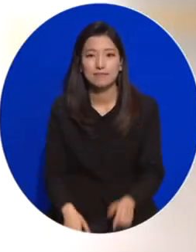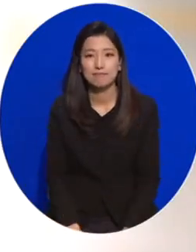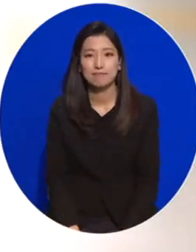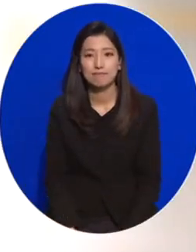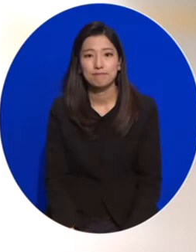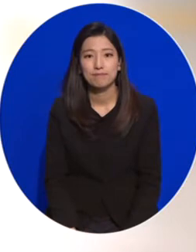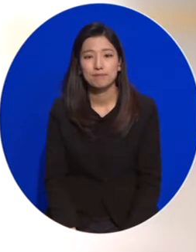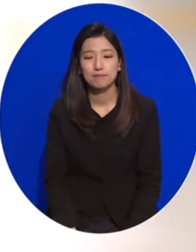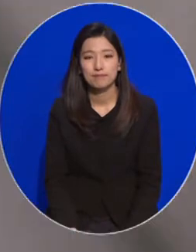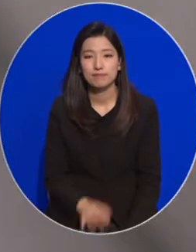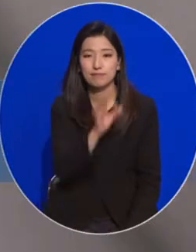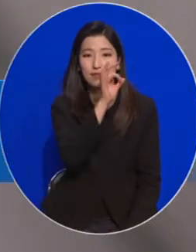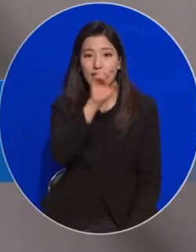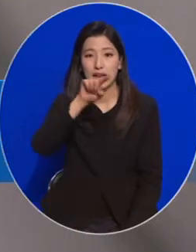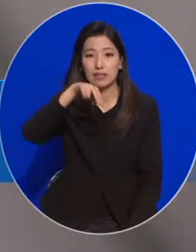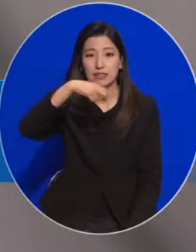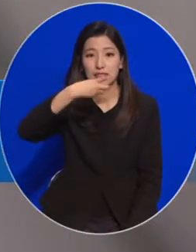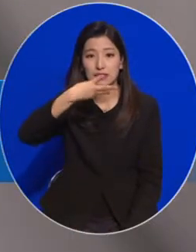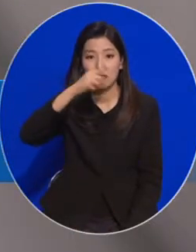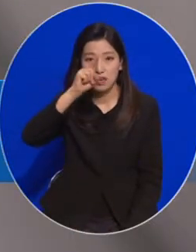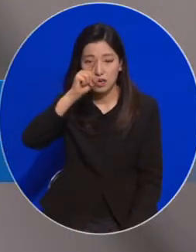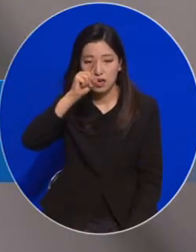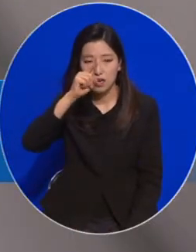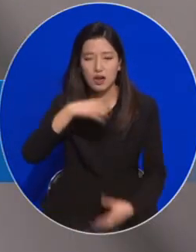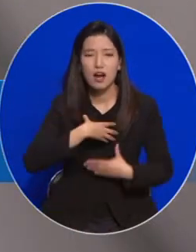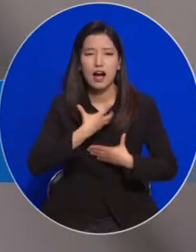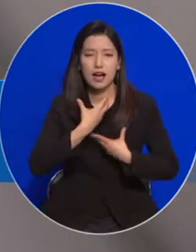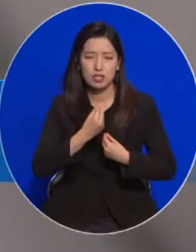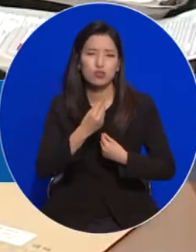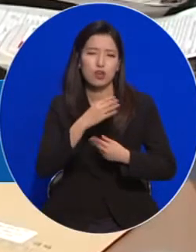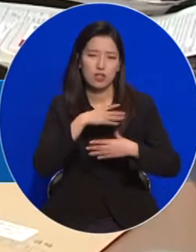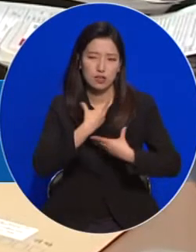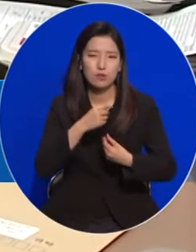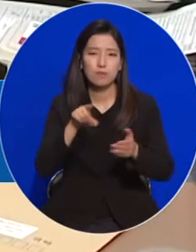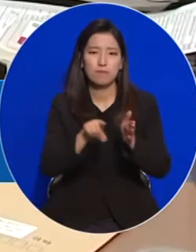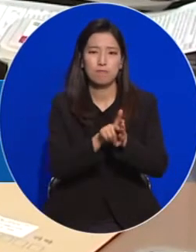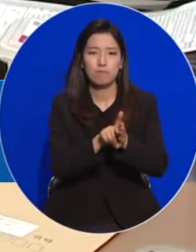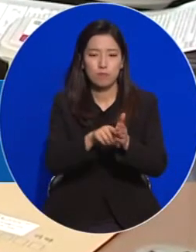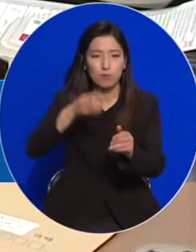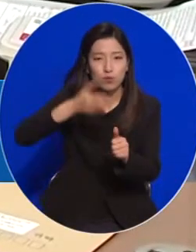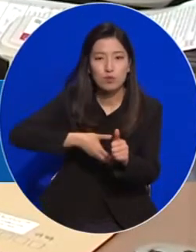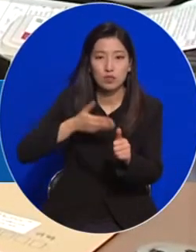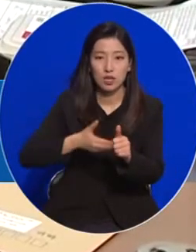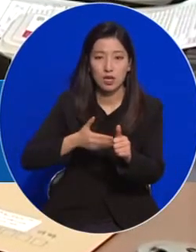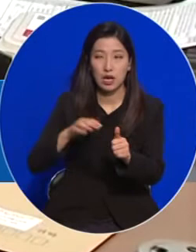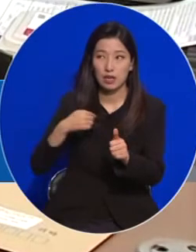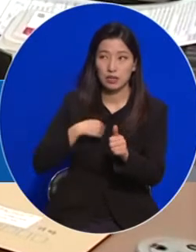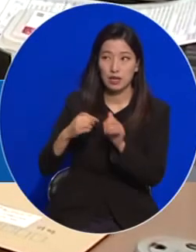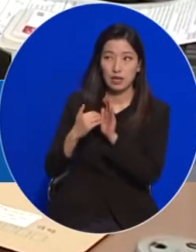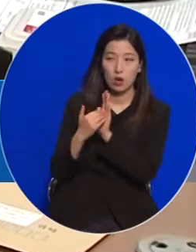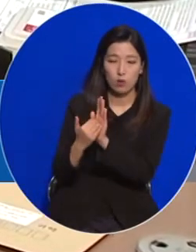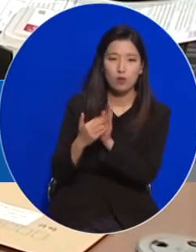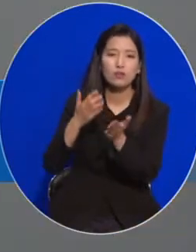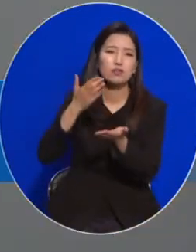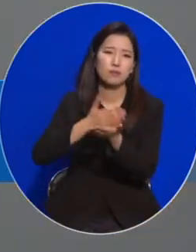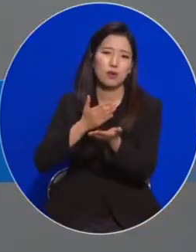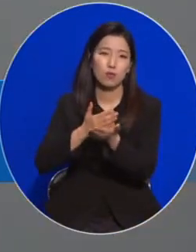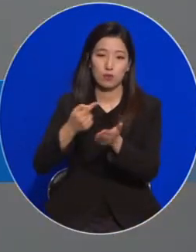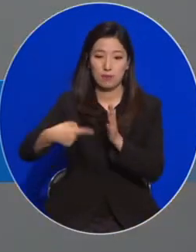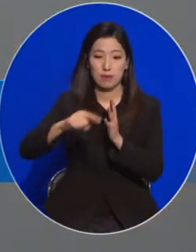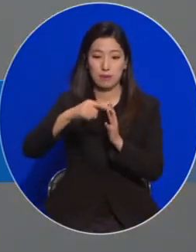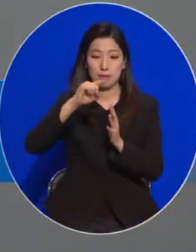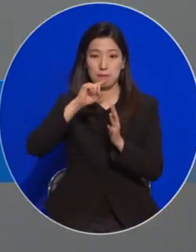전문의는 아스트라제네카 백신의 안전성을 강조하는 한편 예방접종을 미루지 말고 제때 받을 것을